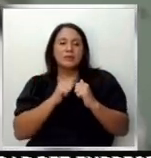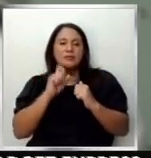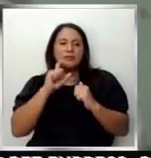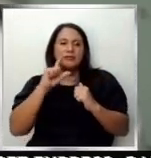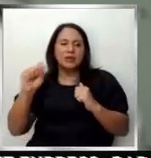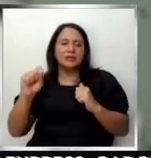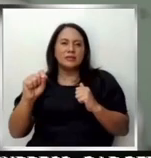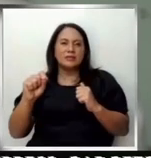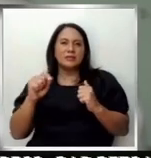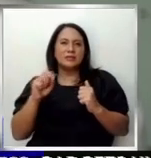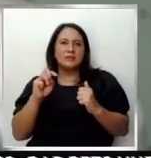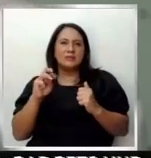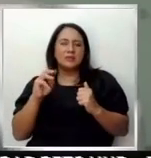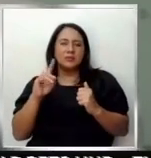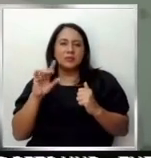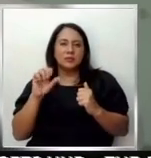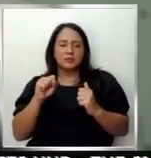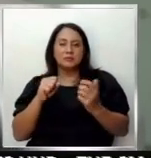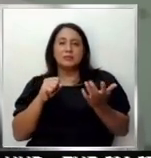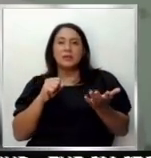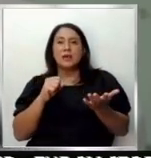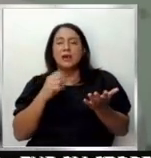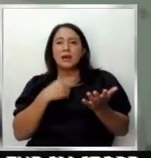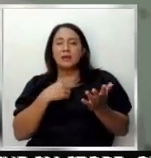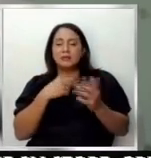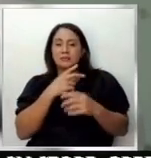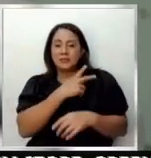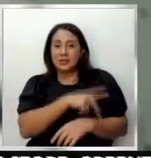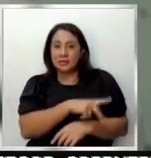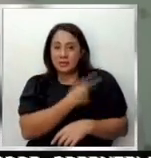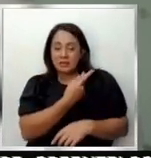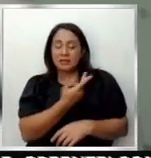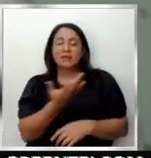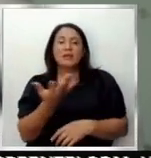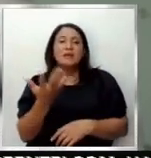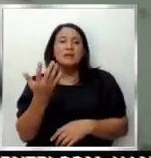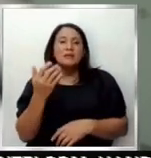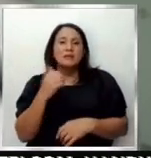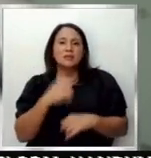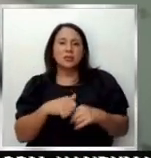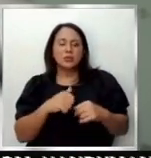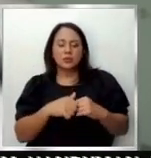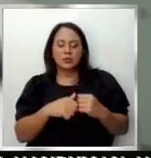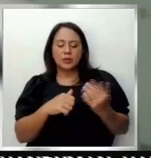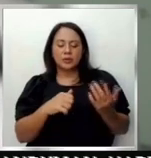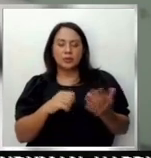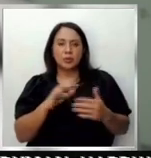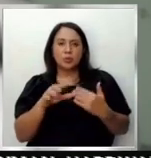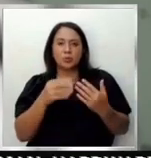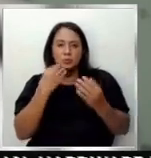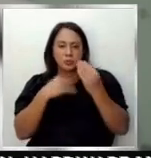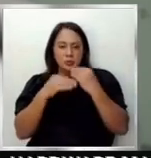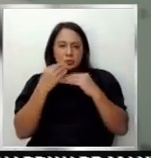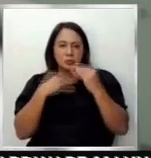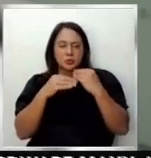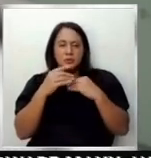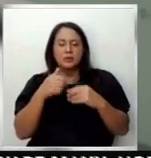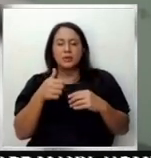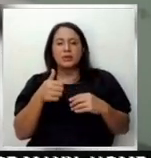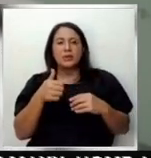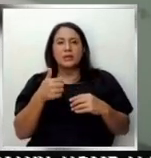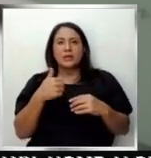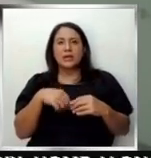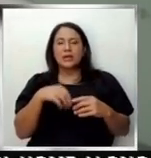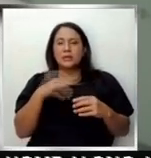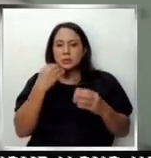isang pasyente. So ito yung pag nagagamit mo yung lahat ng kinakain mo, yung kahit kain sila ng